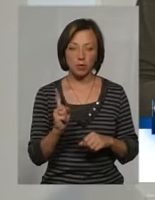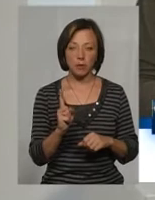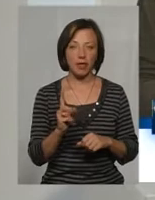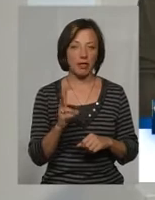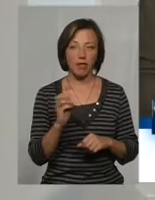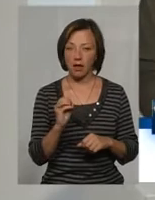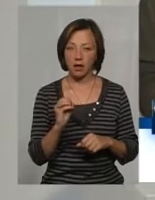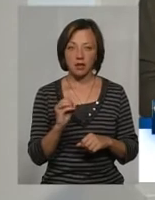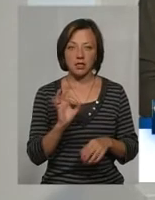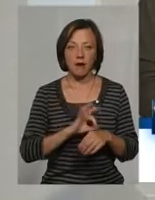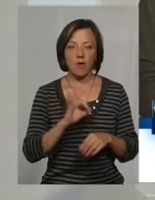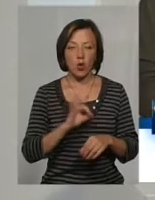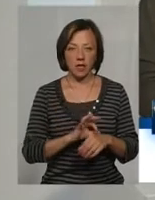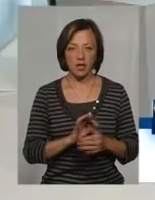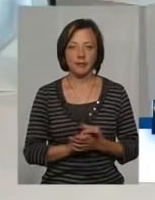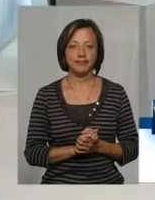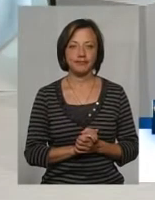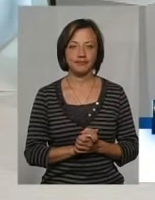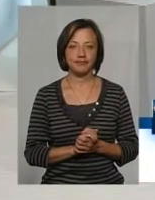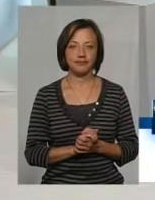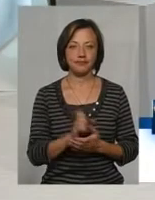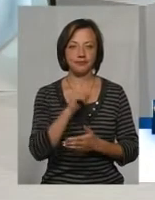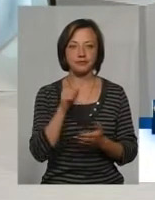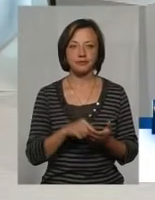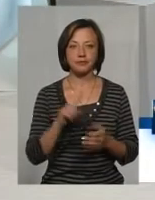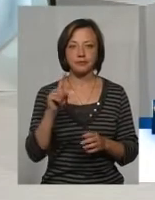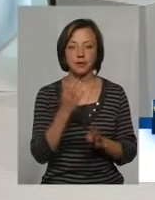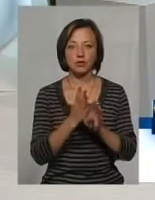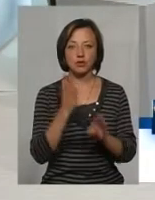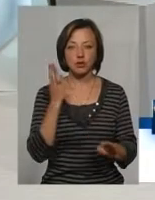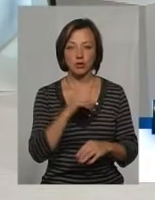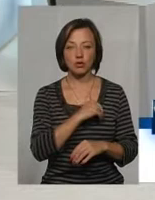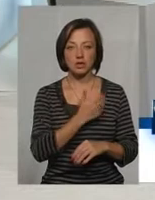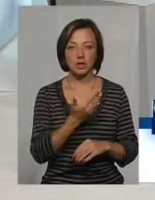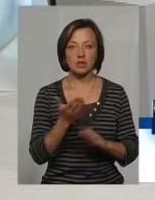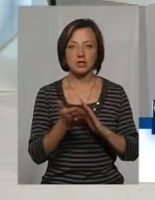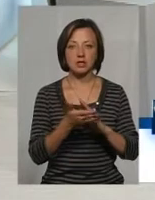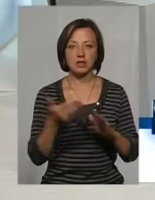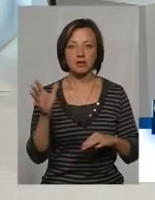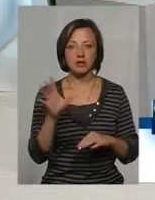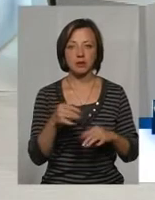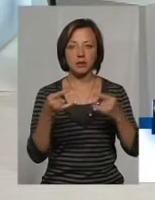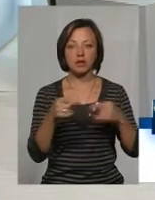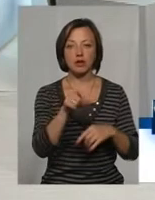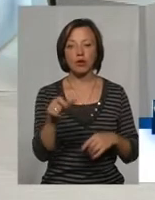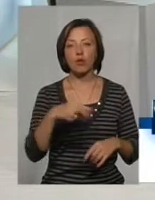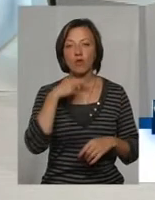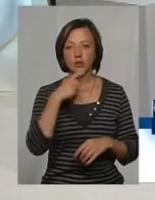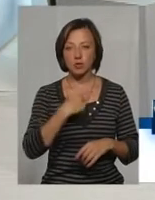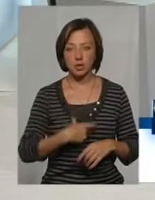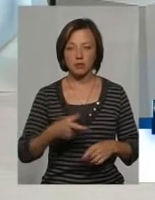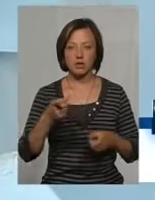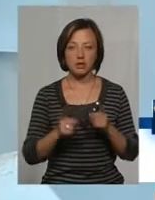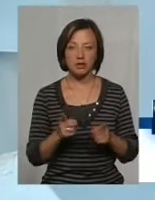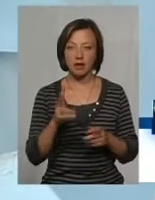не захворіти? В першу чергу, я б хотіла закликати усіх наших телеглядачів бути уважними до себе і дійсно